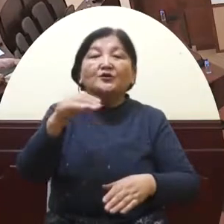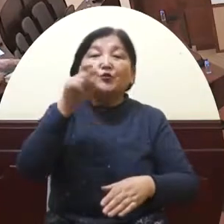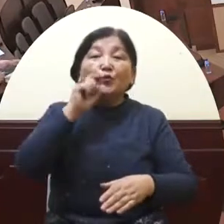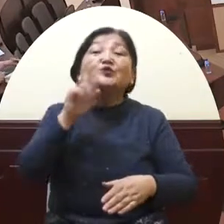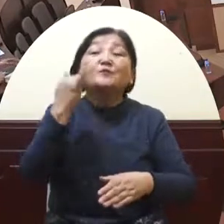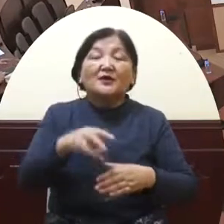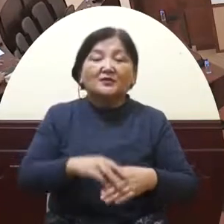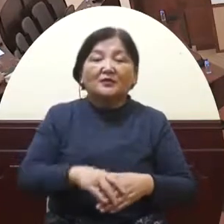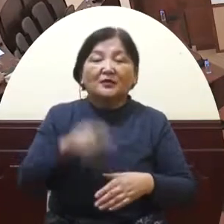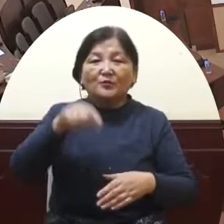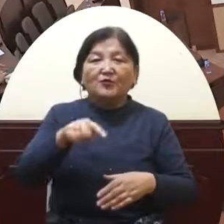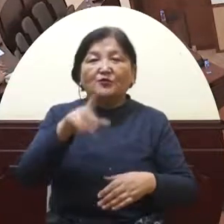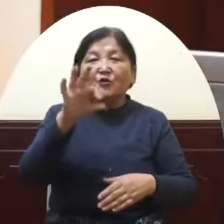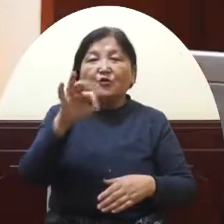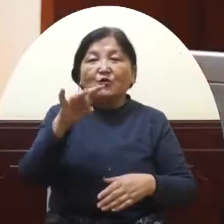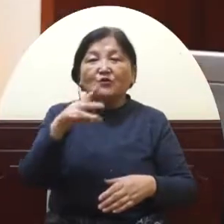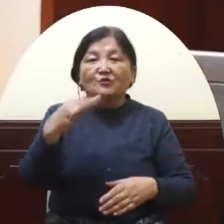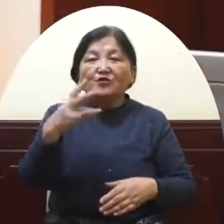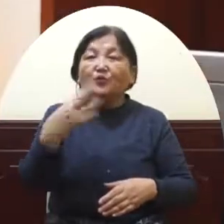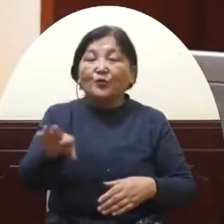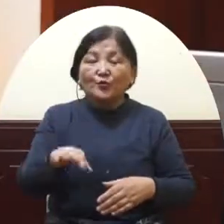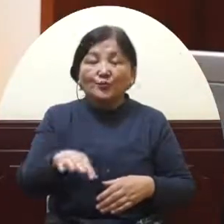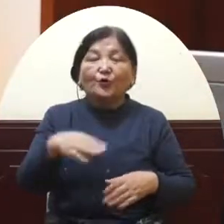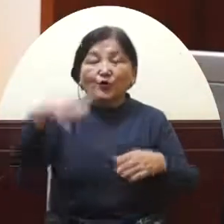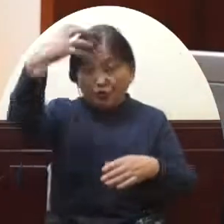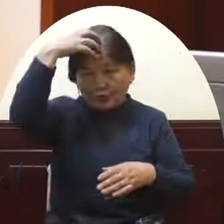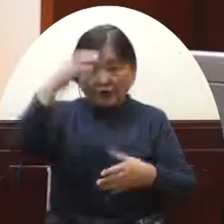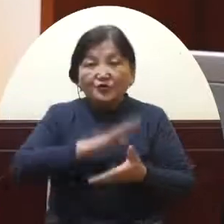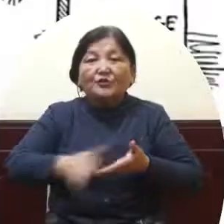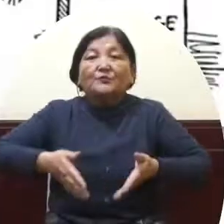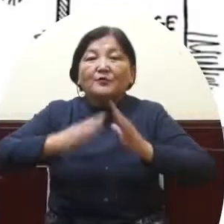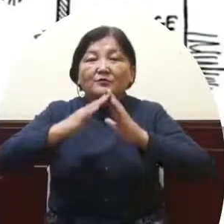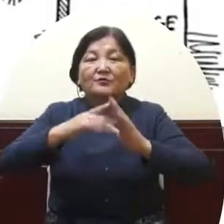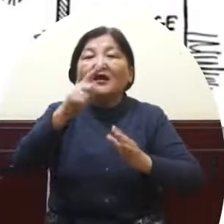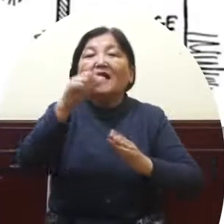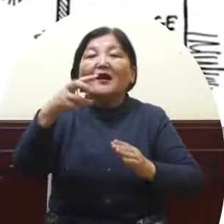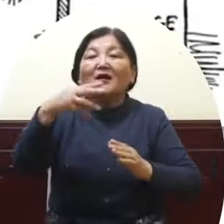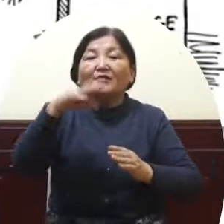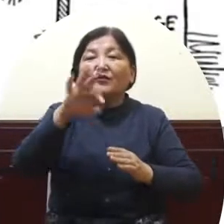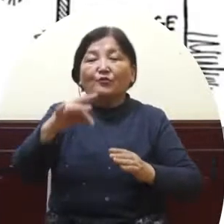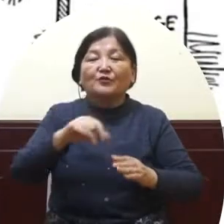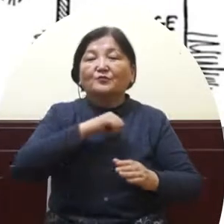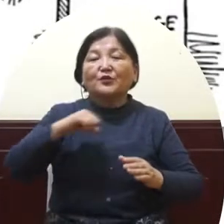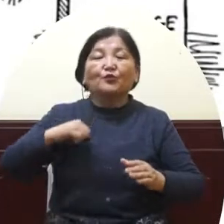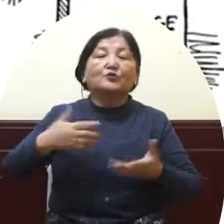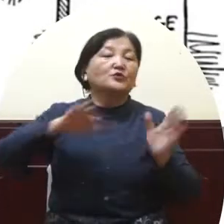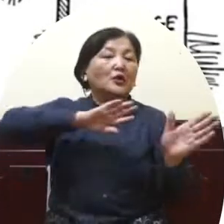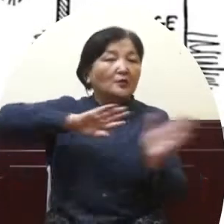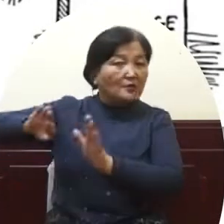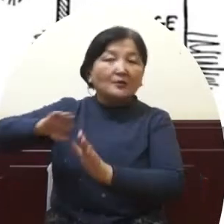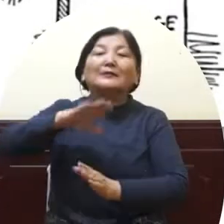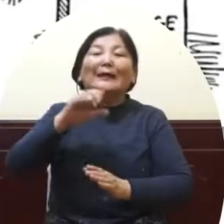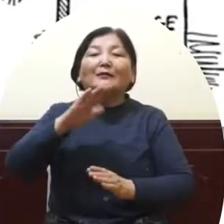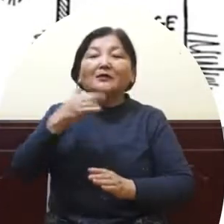бий болсон. Тийм учраас бид нар бол хаан засаглаас бол татгалцсан гэдэг бол ойлгох хэрэгтэй. Энэ үрэнд бол бидний